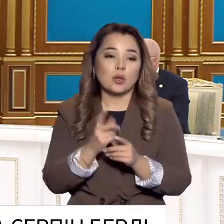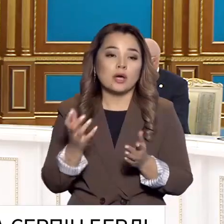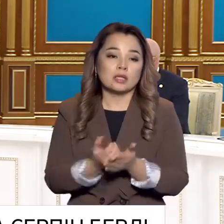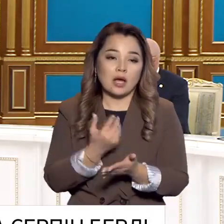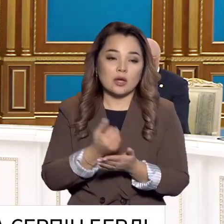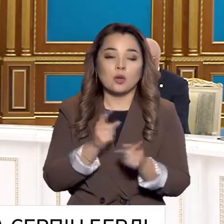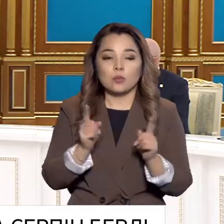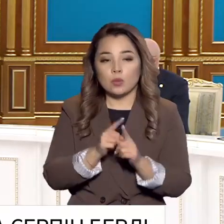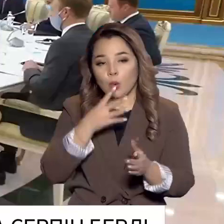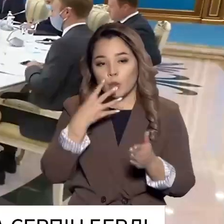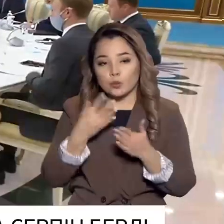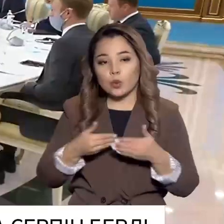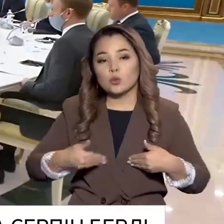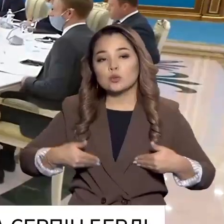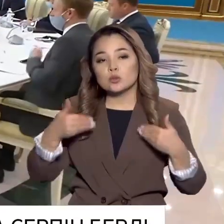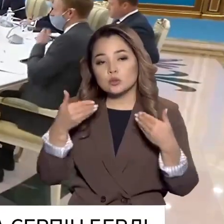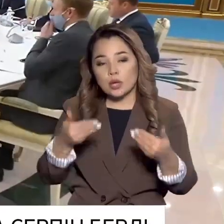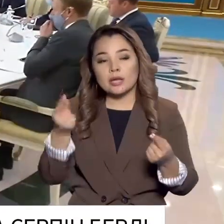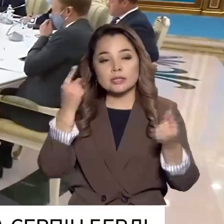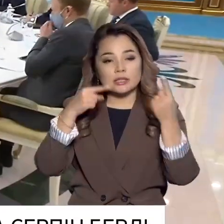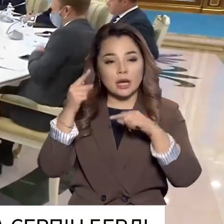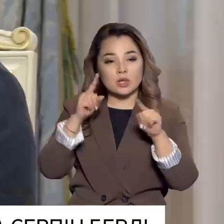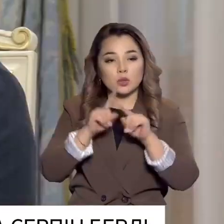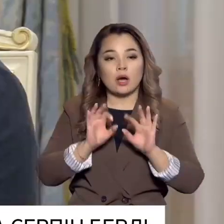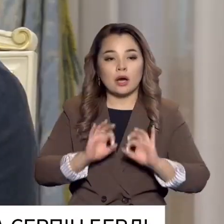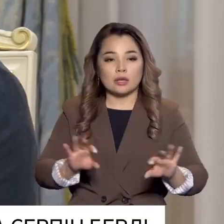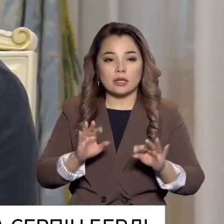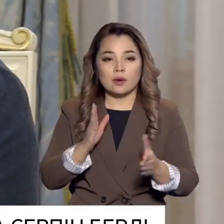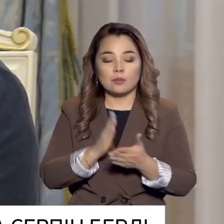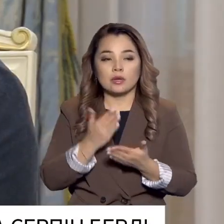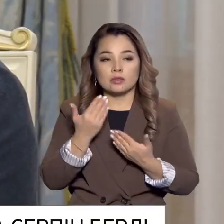бойынша өз ұсыныстары мен идеяларын айтты.